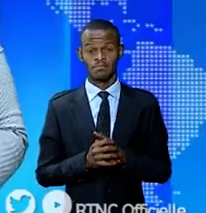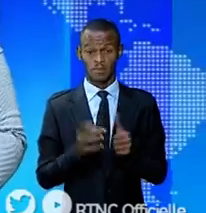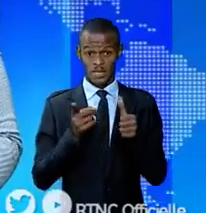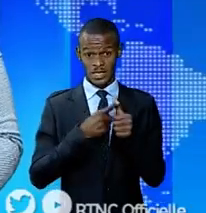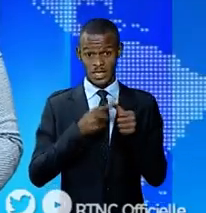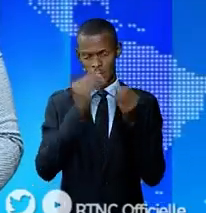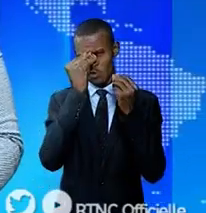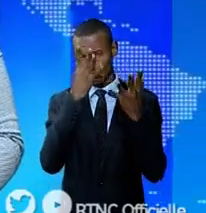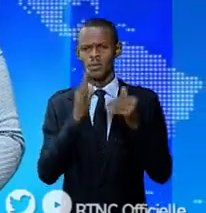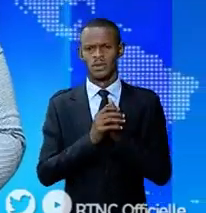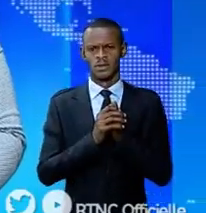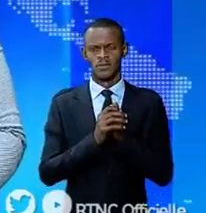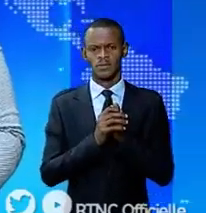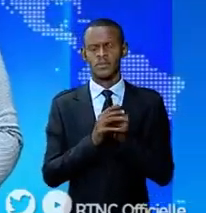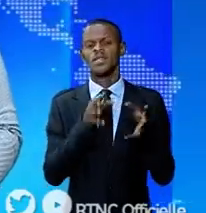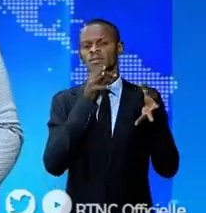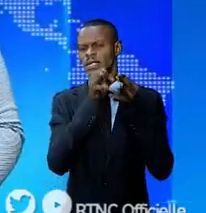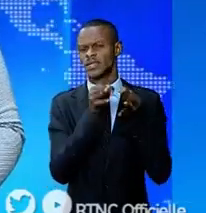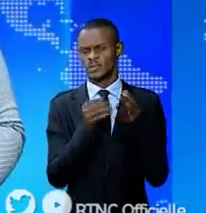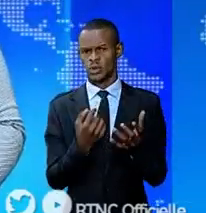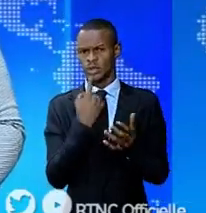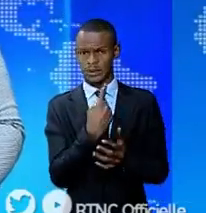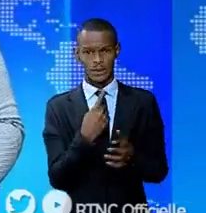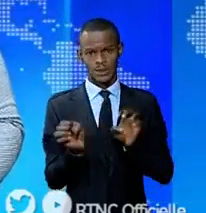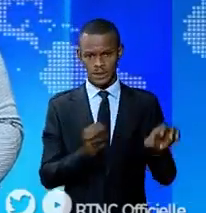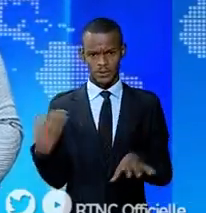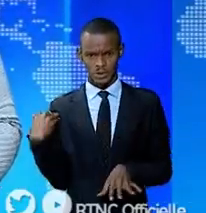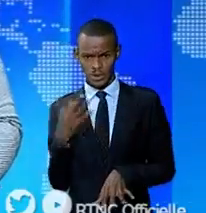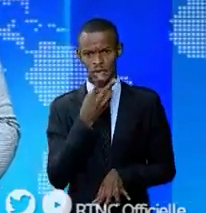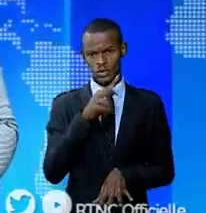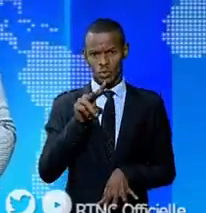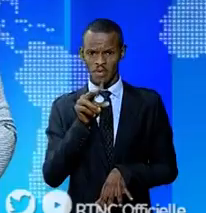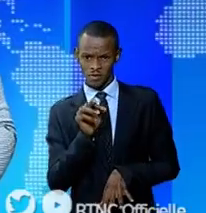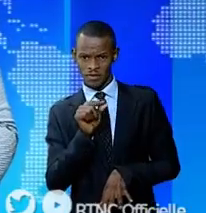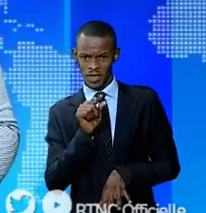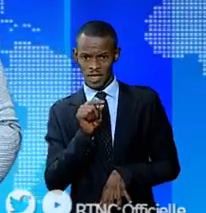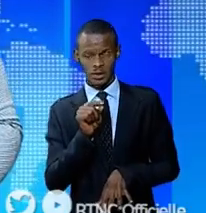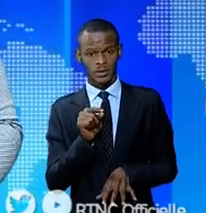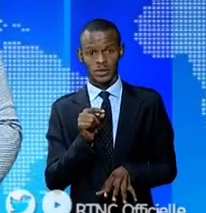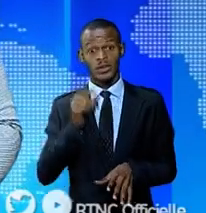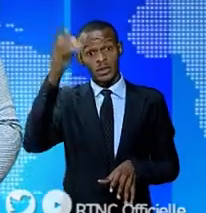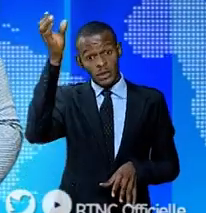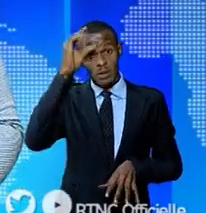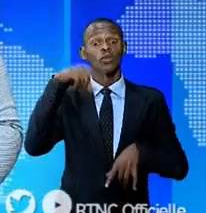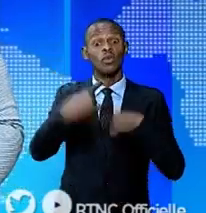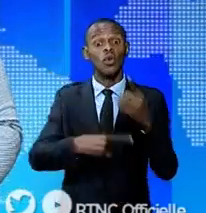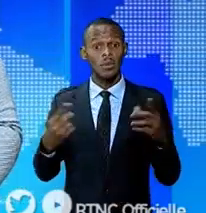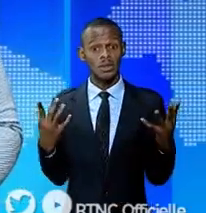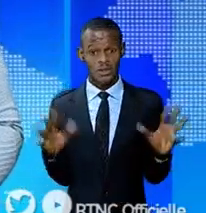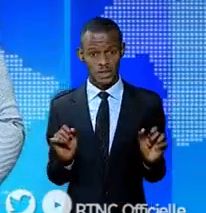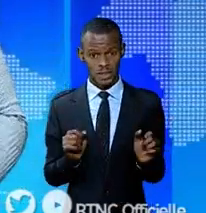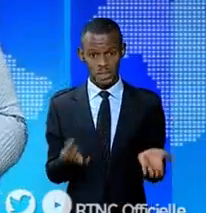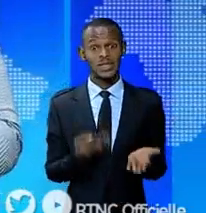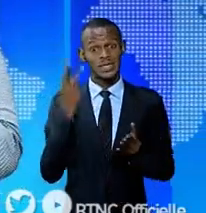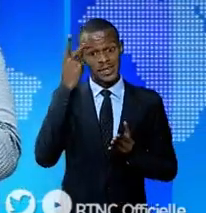Comme je venais de l'annoncer, les résultats de l'examen d'État édition 2020 sont déjà connus pour la ville de Kinshasa, qui a connu 78%